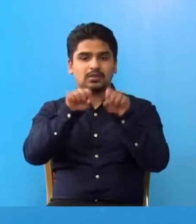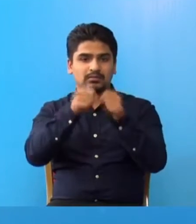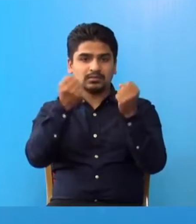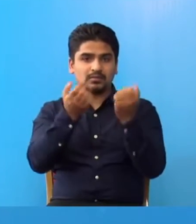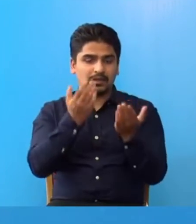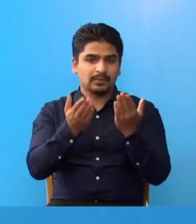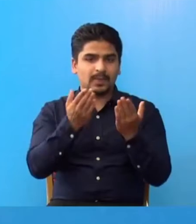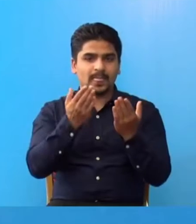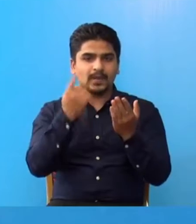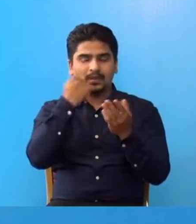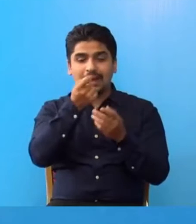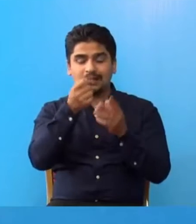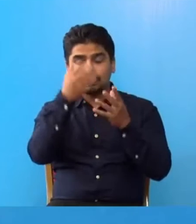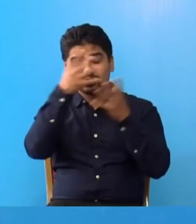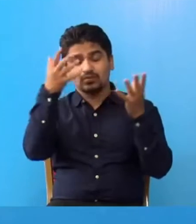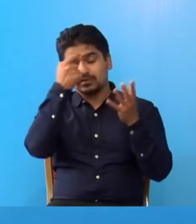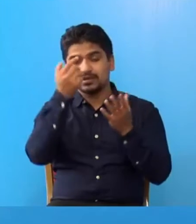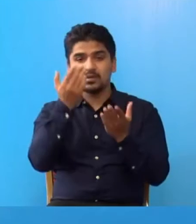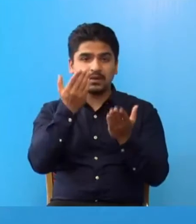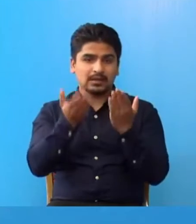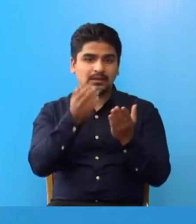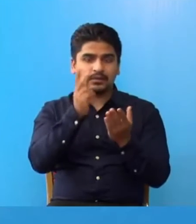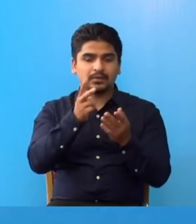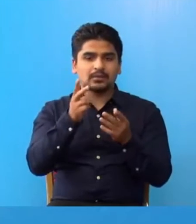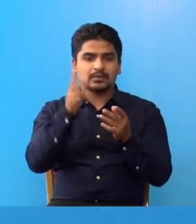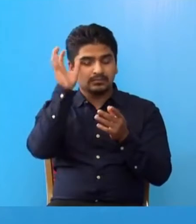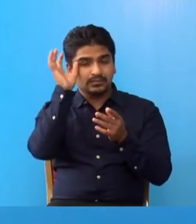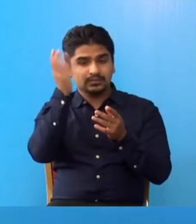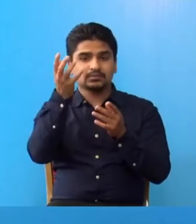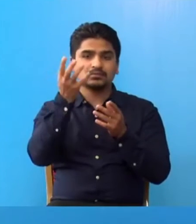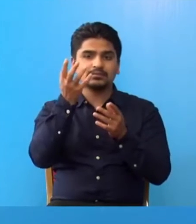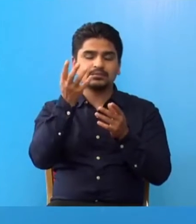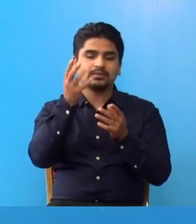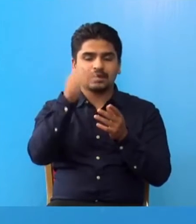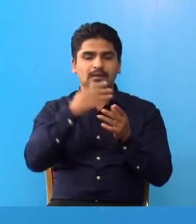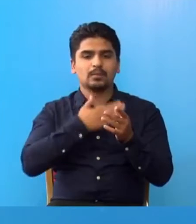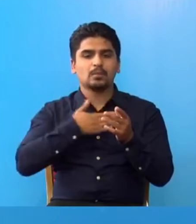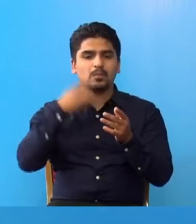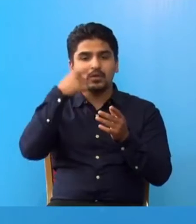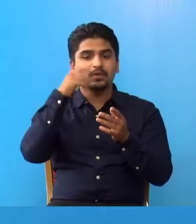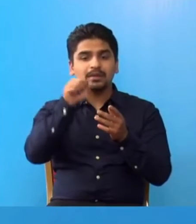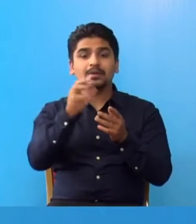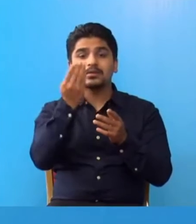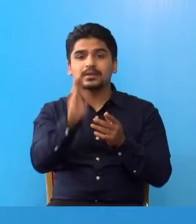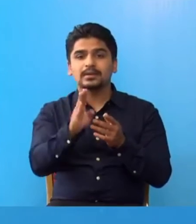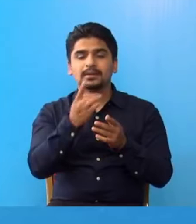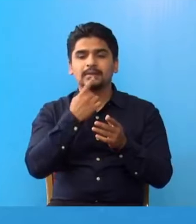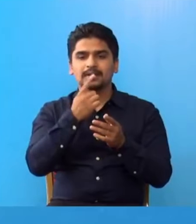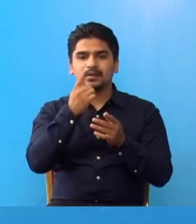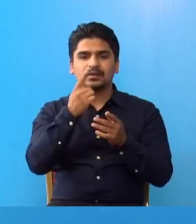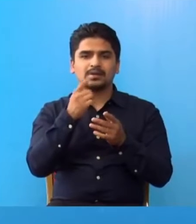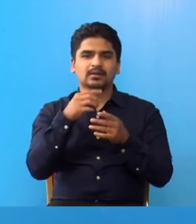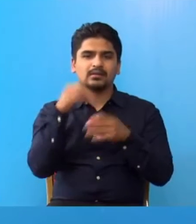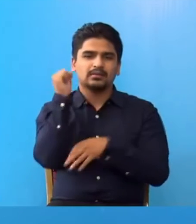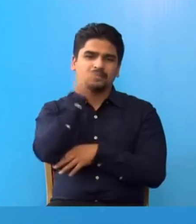स्क्षा एक दम फुल अर्थिक सामस्या बाइक हुँँचा यो अबेश मा आयरा मनो भिज्ञान मा क्या बाइदिन चा बनना है एक किसिम को हेल प्लेस